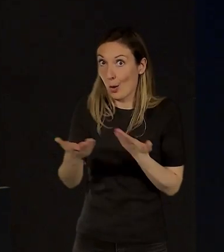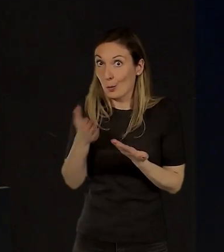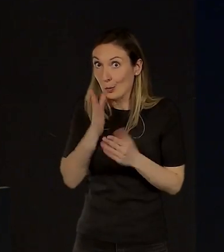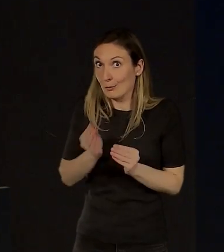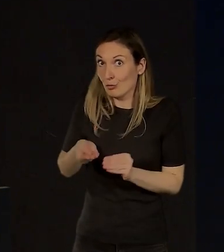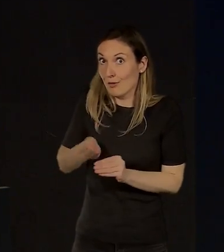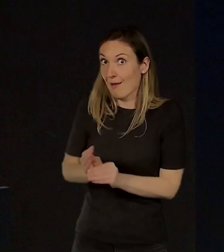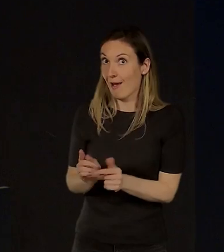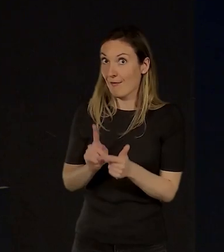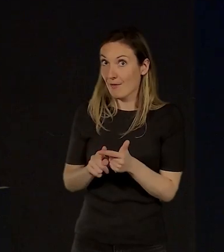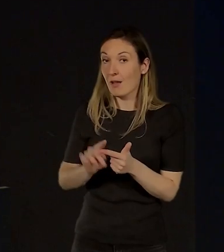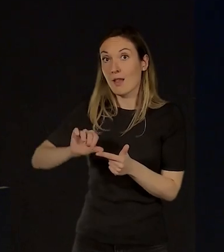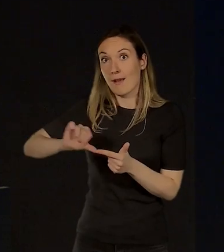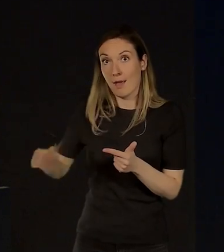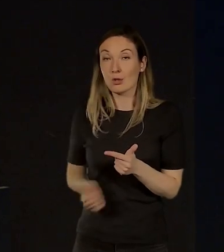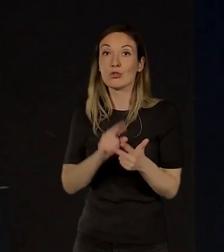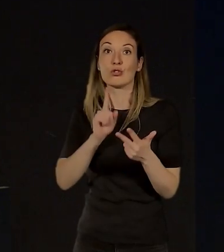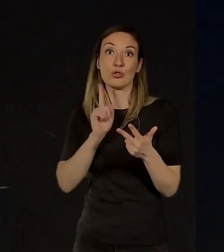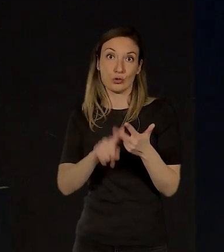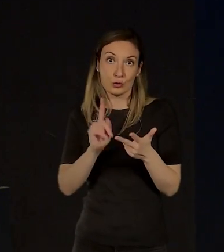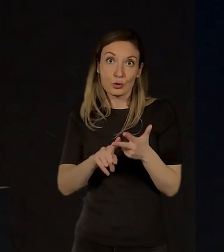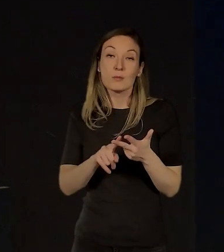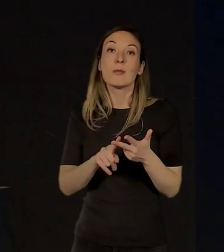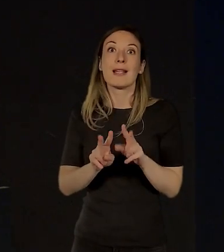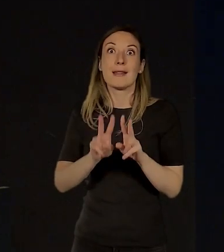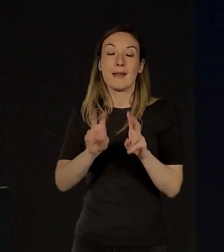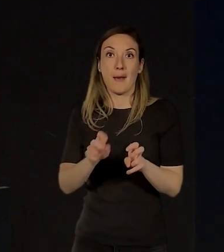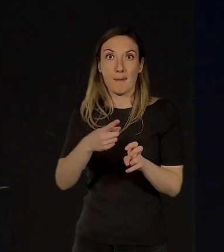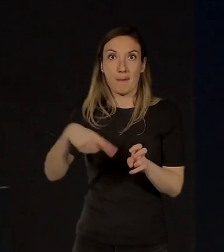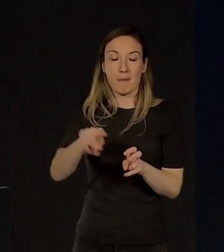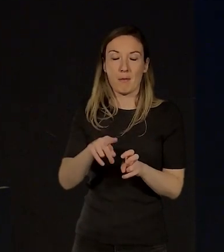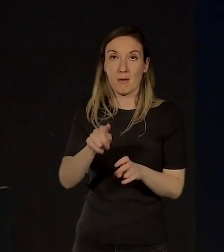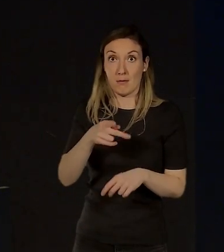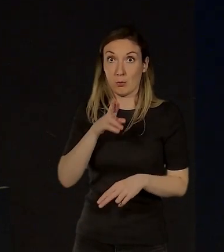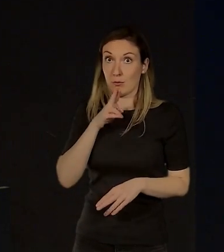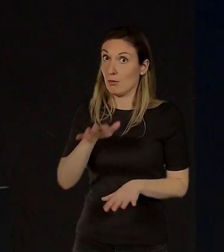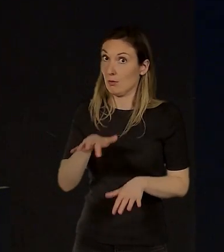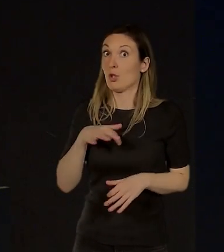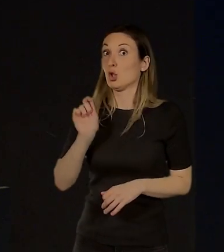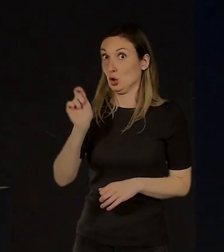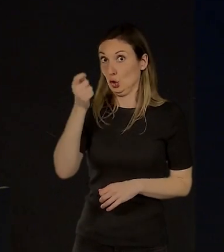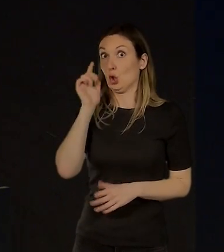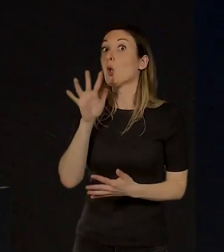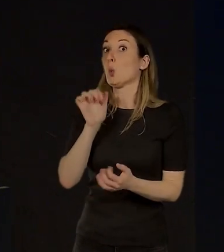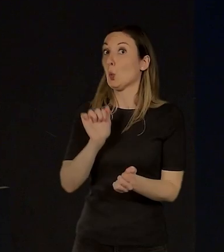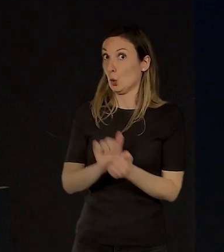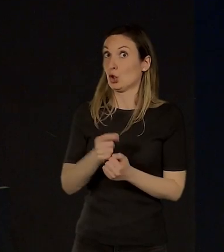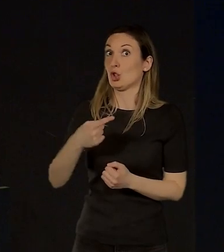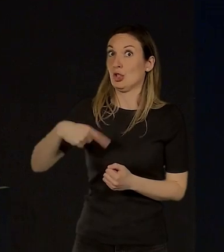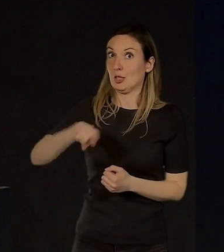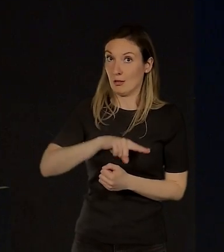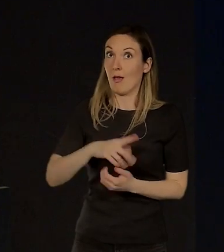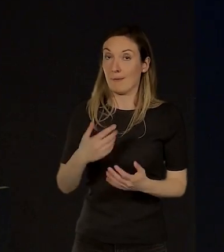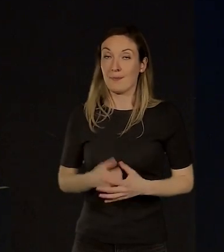a na závěr vás tady budeme šokovat naprosto převratnou